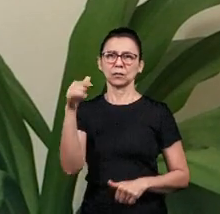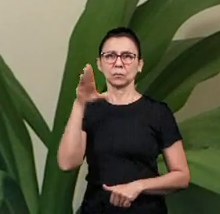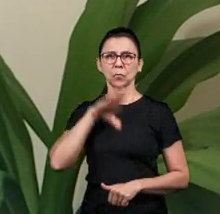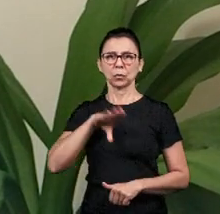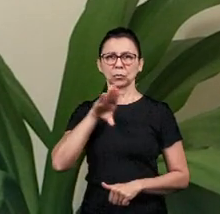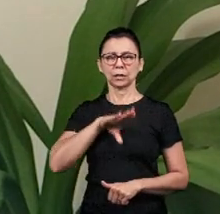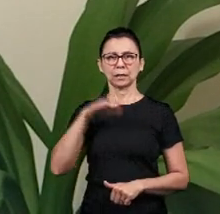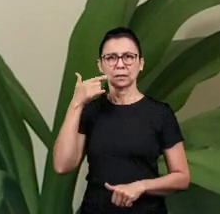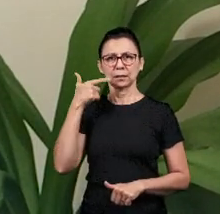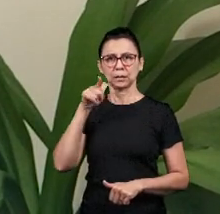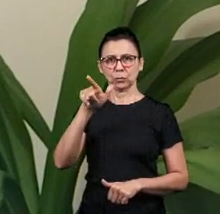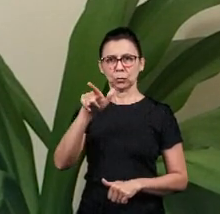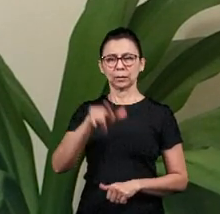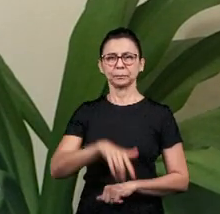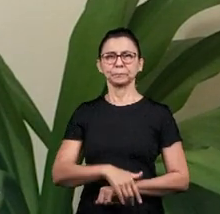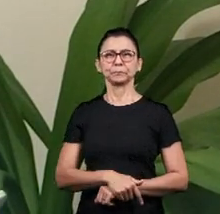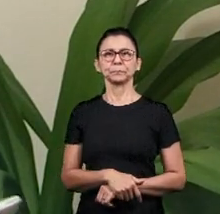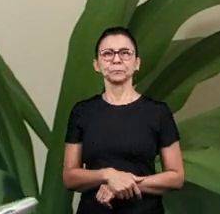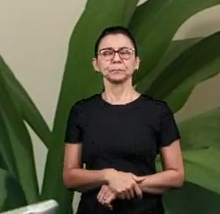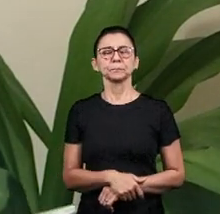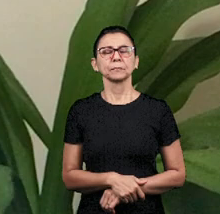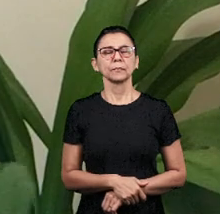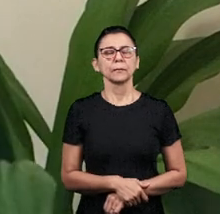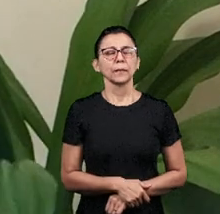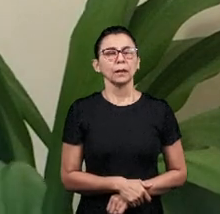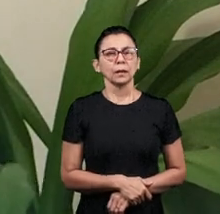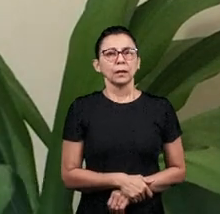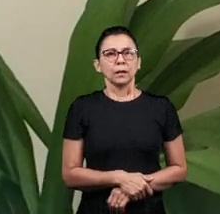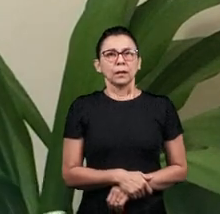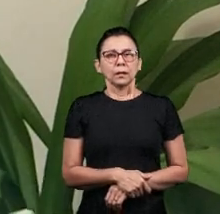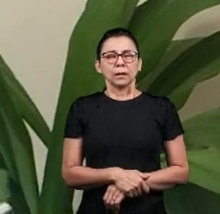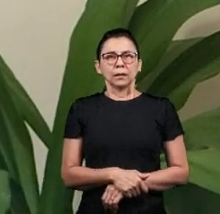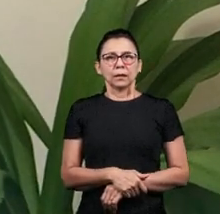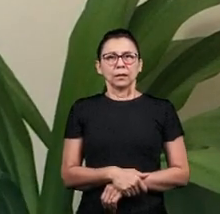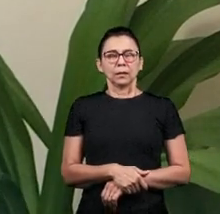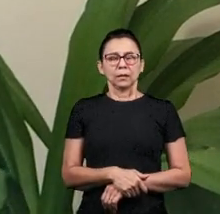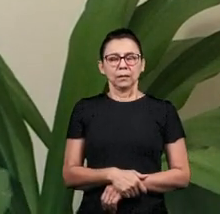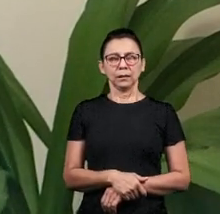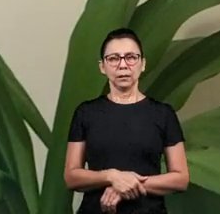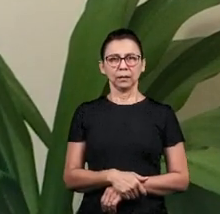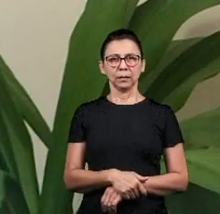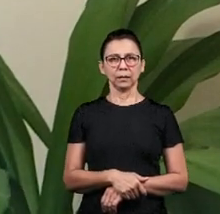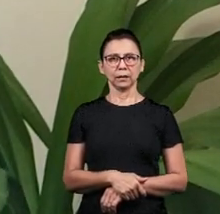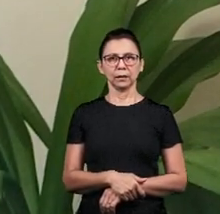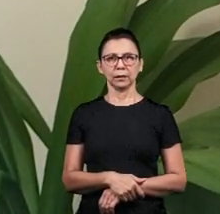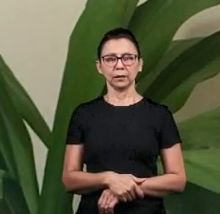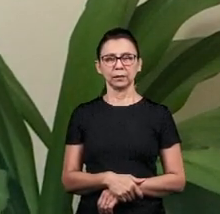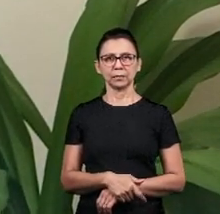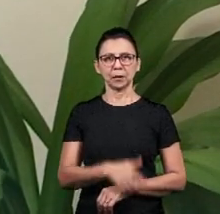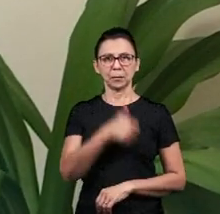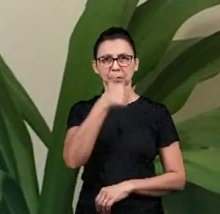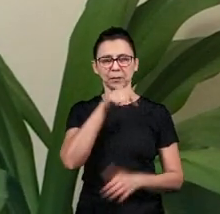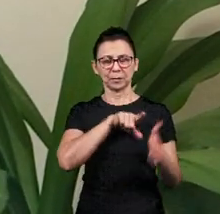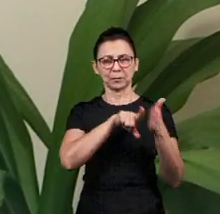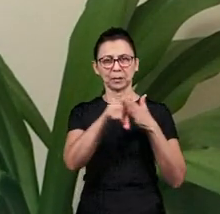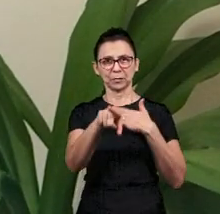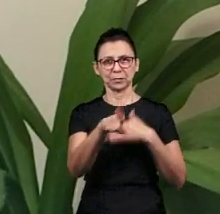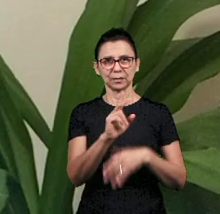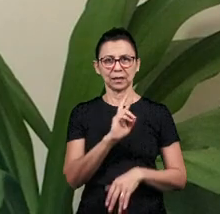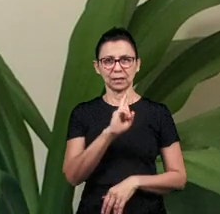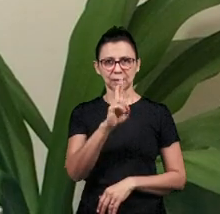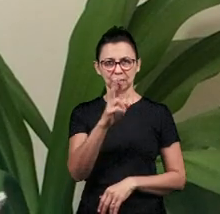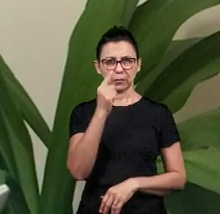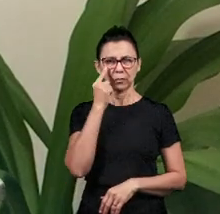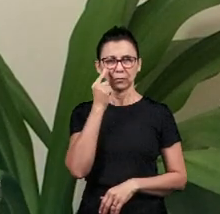portugaise. Donc, nous allons maintenant à la réponse de notre première question pour cette école biblique dominicale. Et la